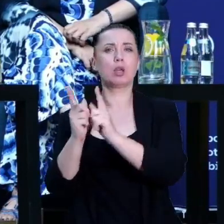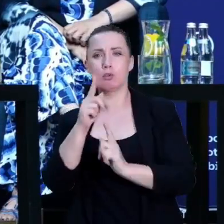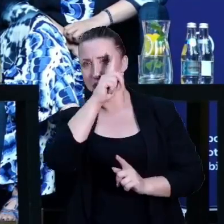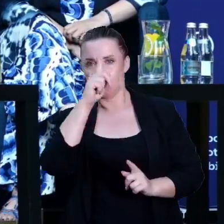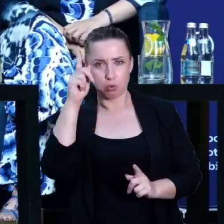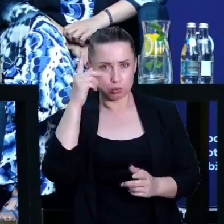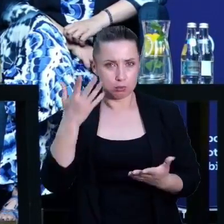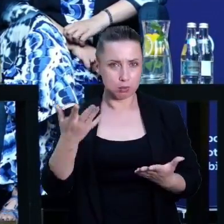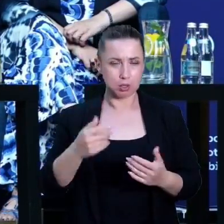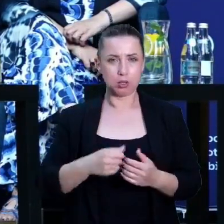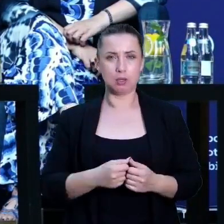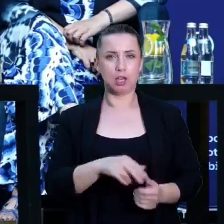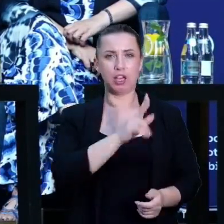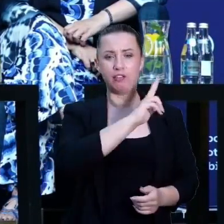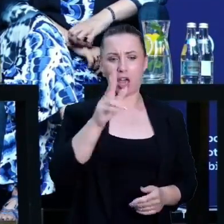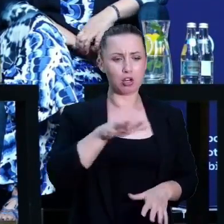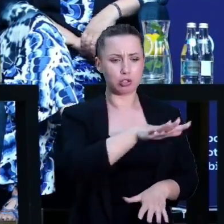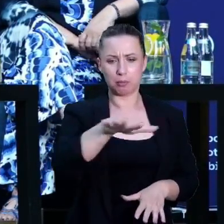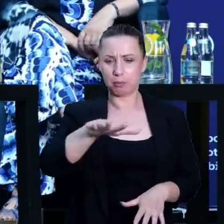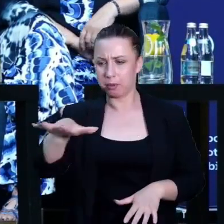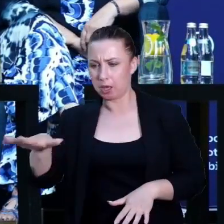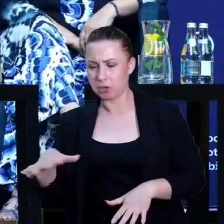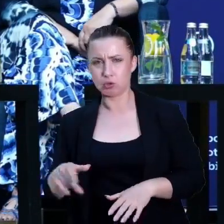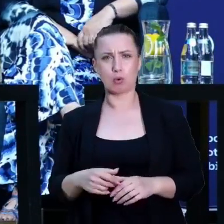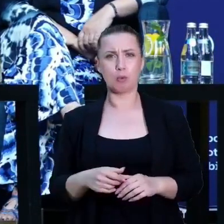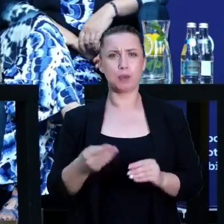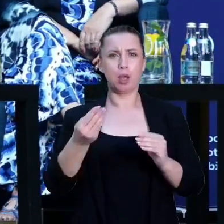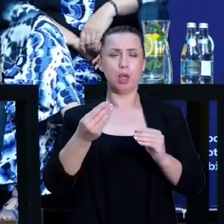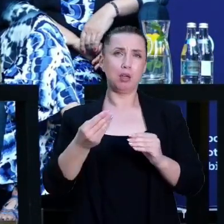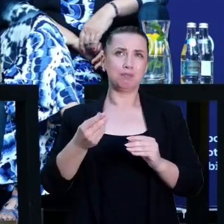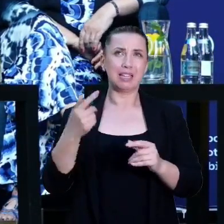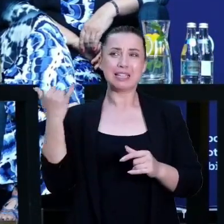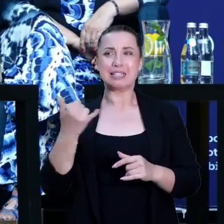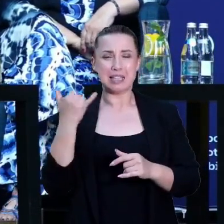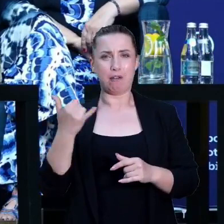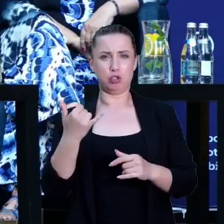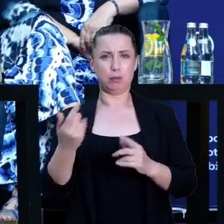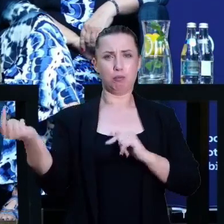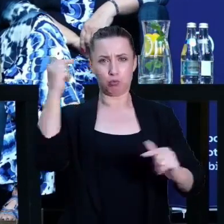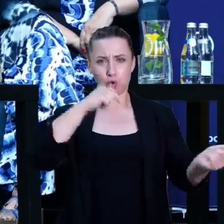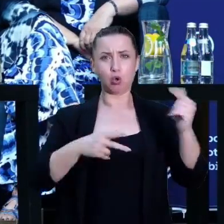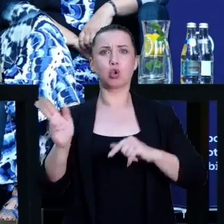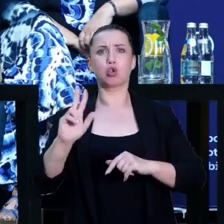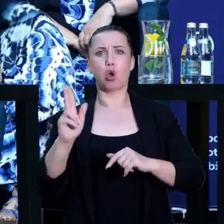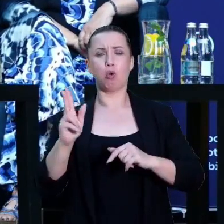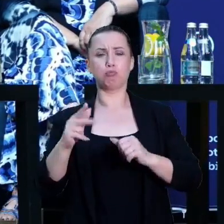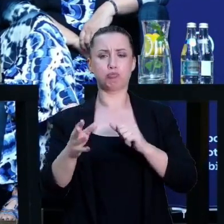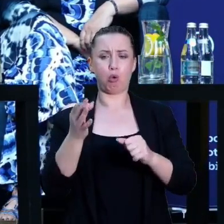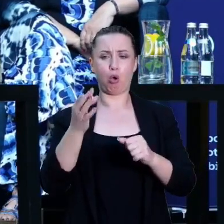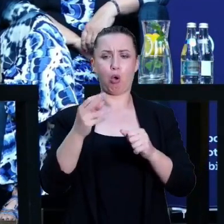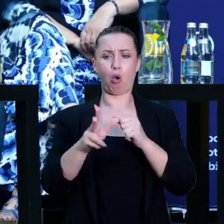miejscach i we wszystkich tych miejscach co najmniej 80% widowni to są kobiety.